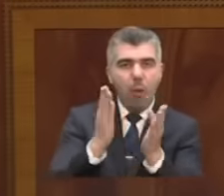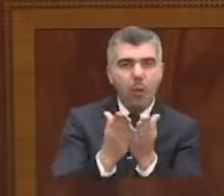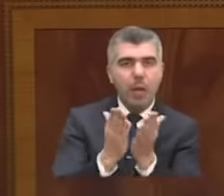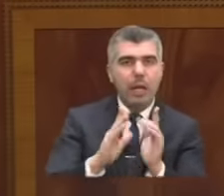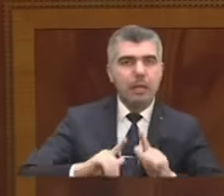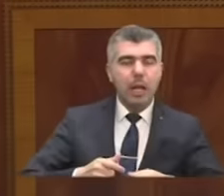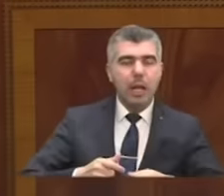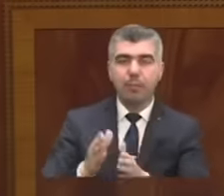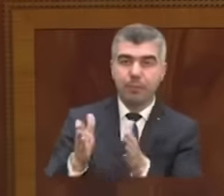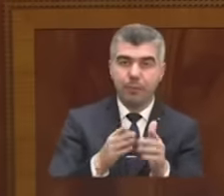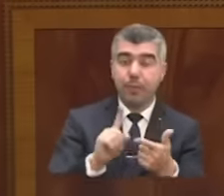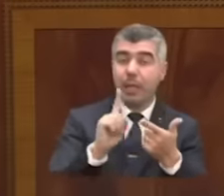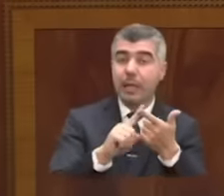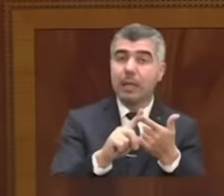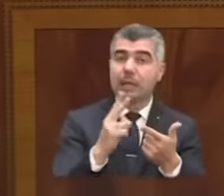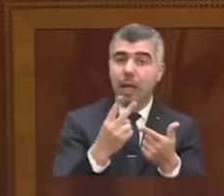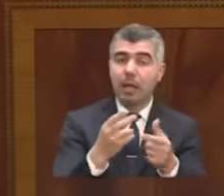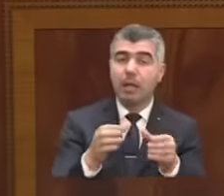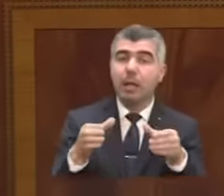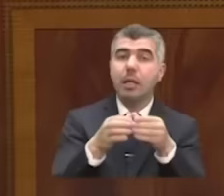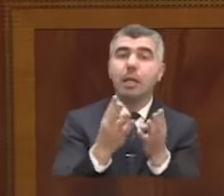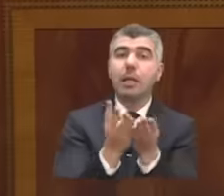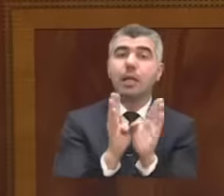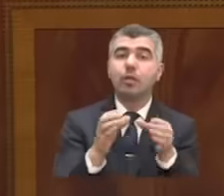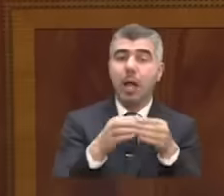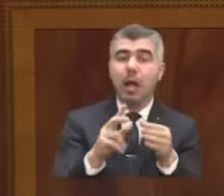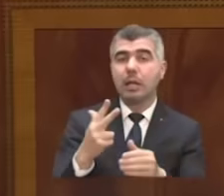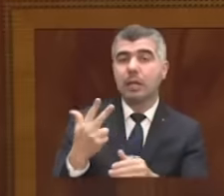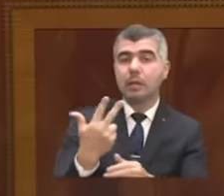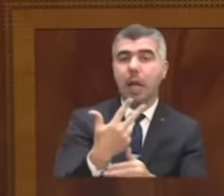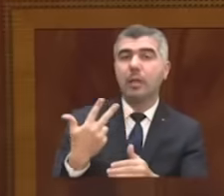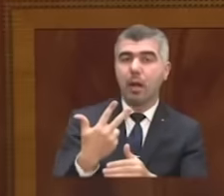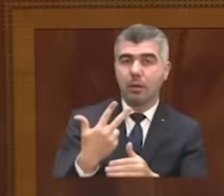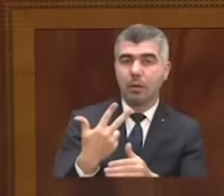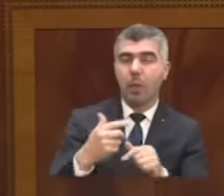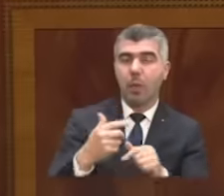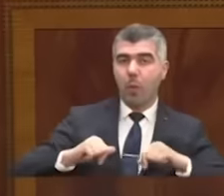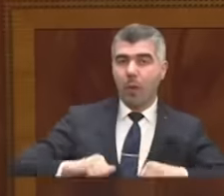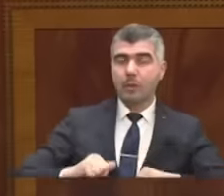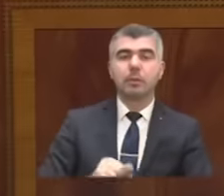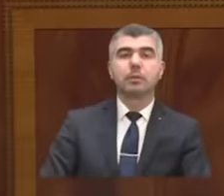تطوير إصلاح القطاع. ثانيا، تشكيل واحد اللجنة ثلاثية